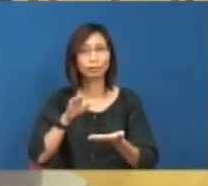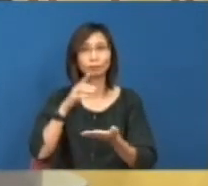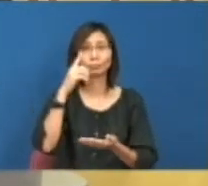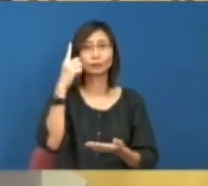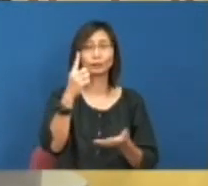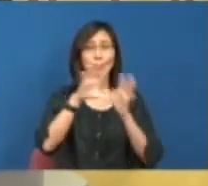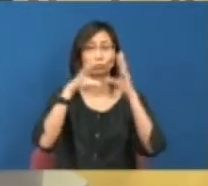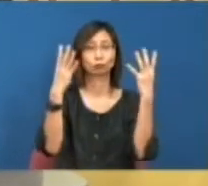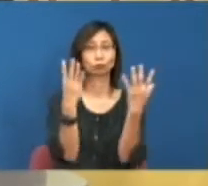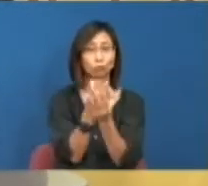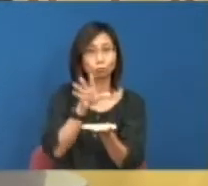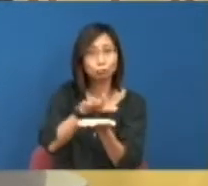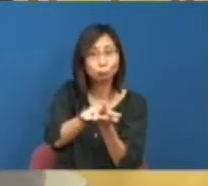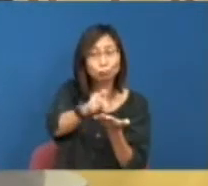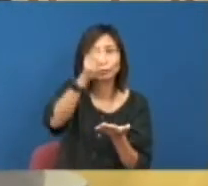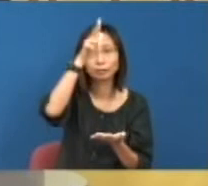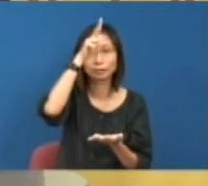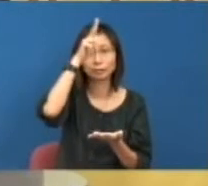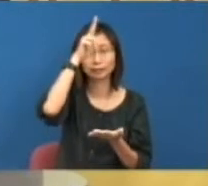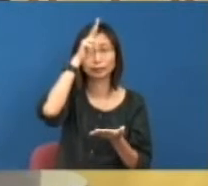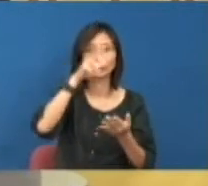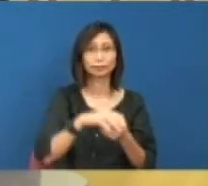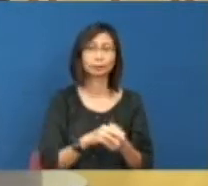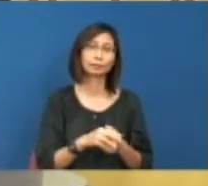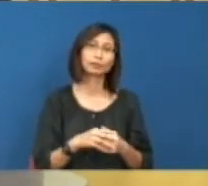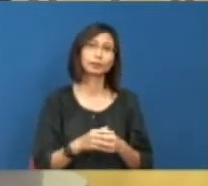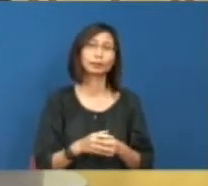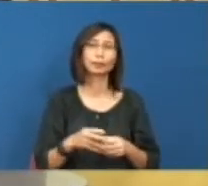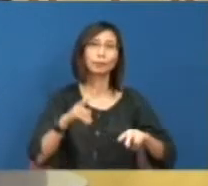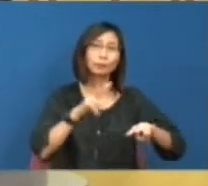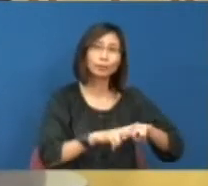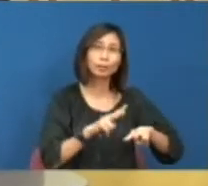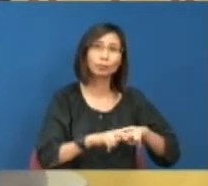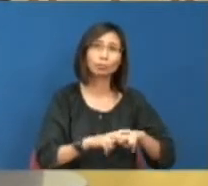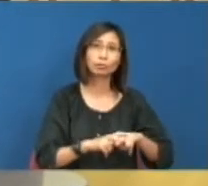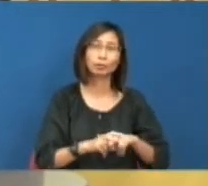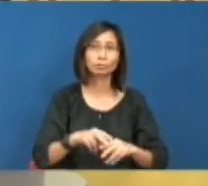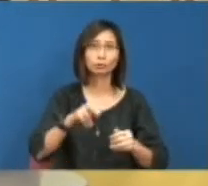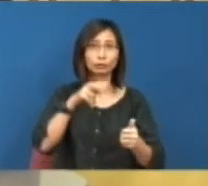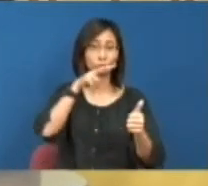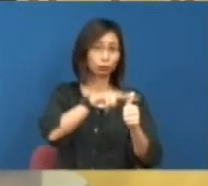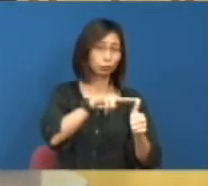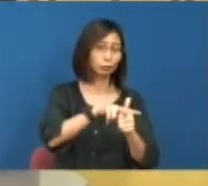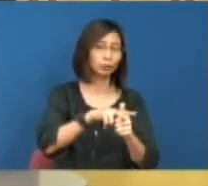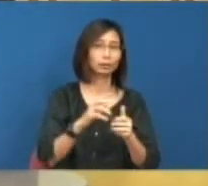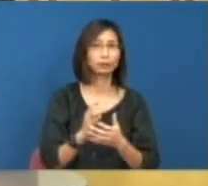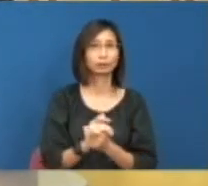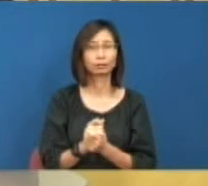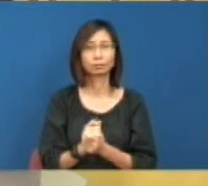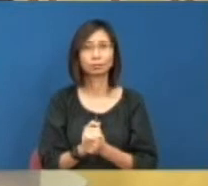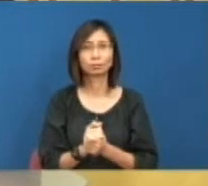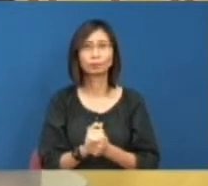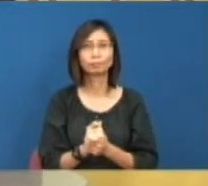中香港，係令到佢本身嘅喺大陸嘅統治不受挑戰。佢更加係隨住呢一